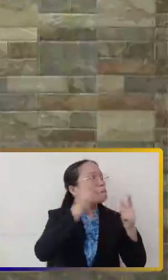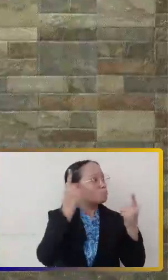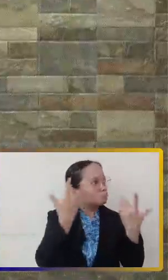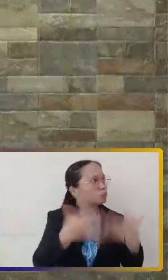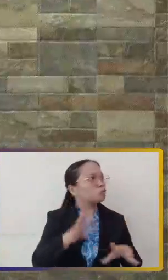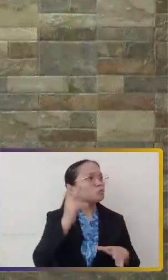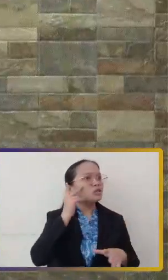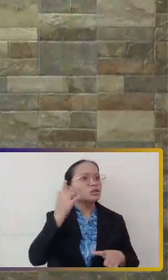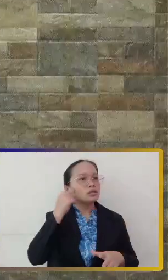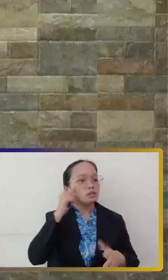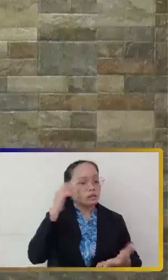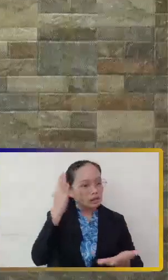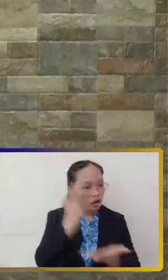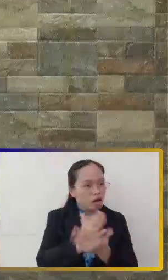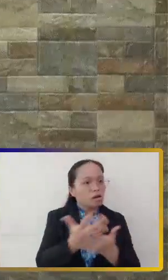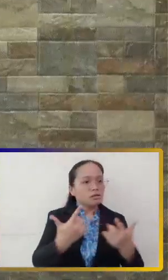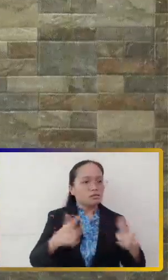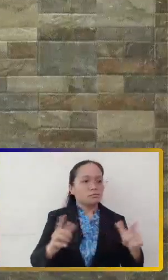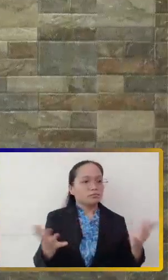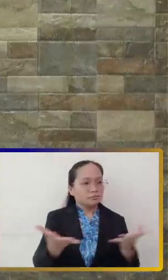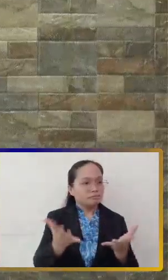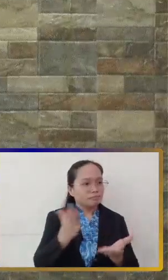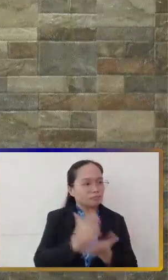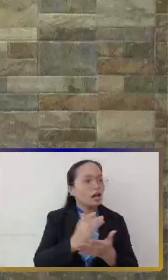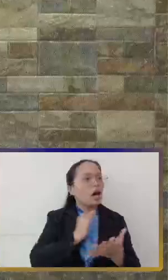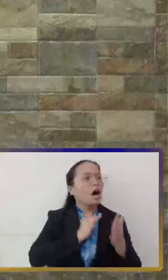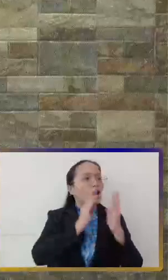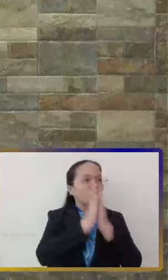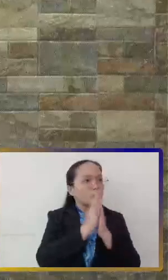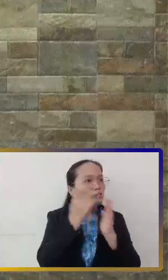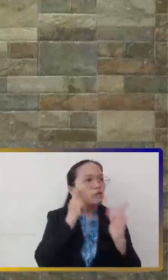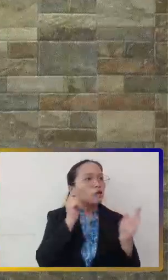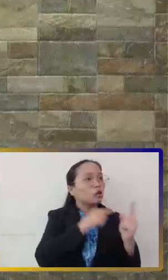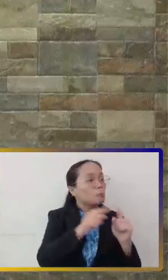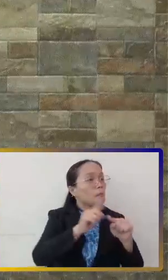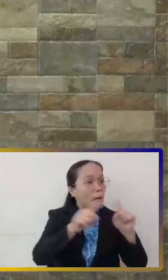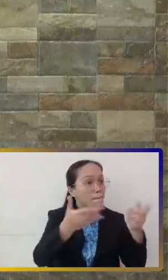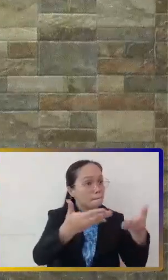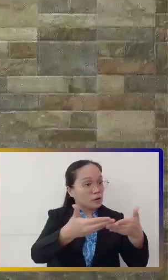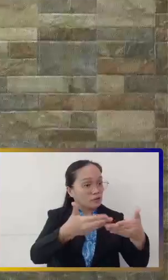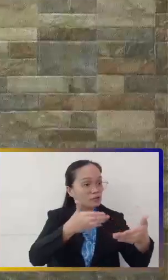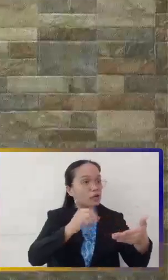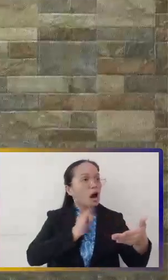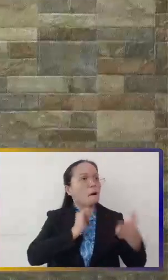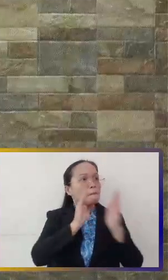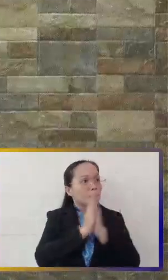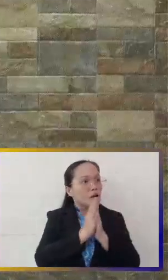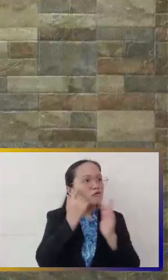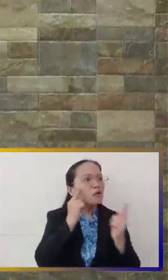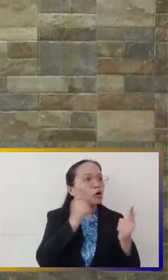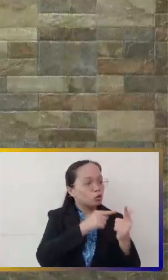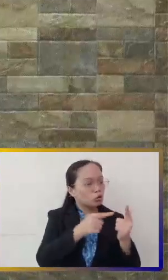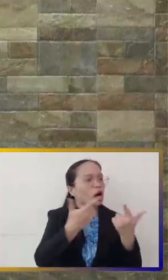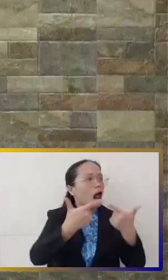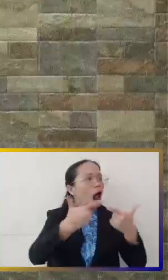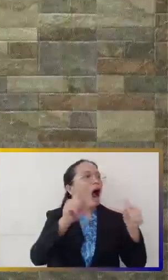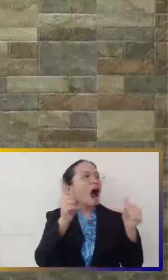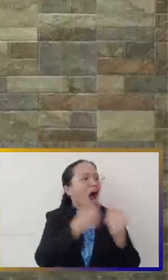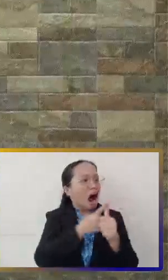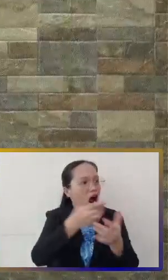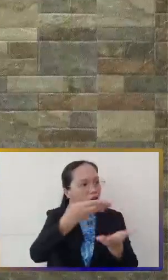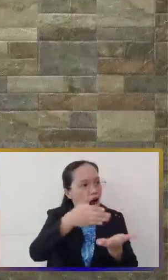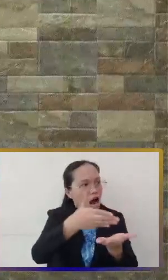ko, alright, let's stop here for a while and I'm gonna pray for you. But before I pray for you, let me share the gospel to